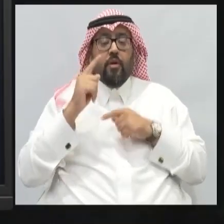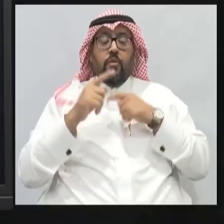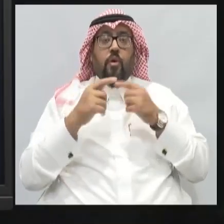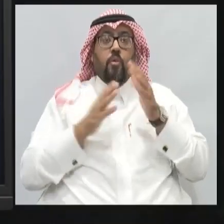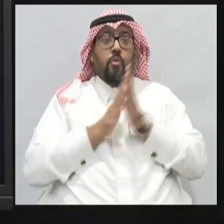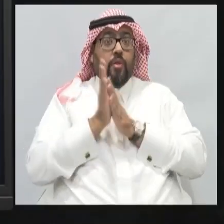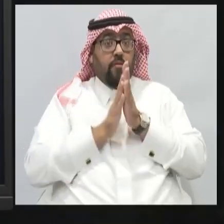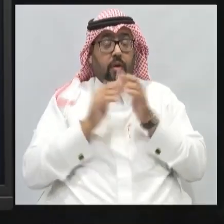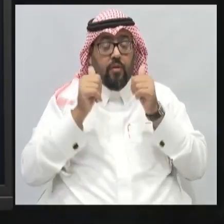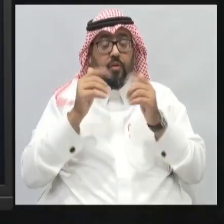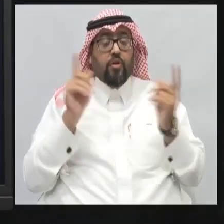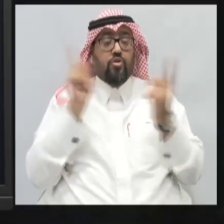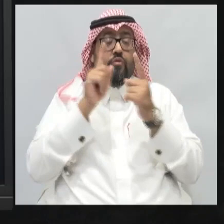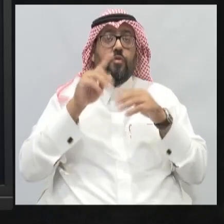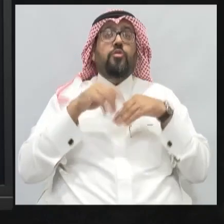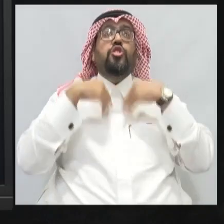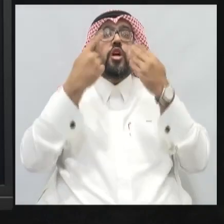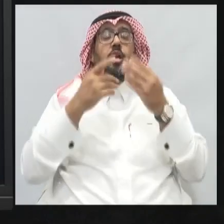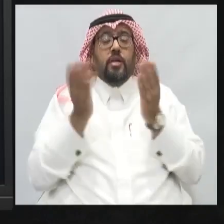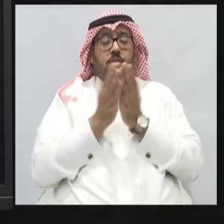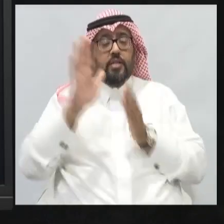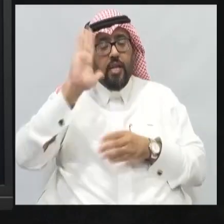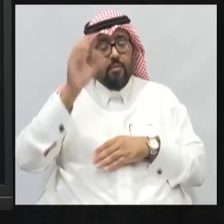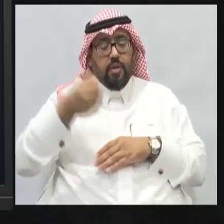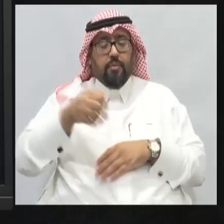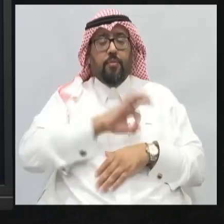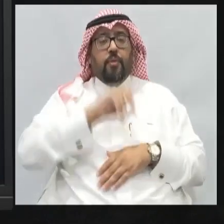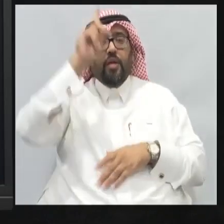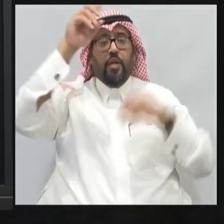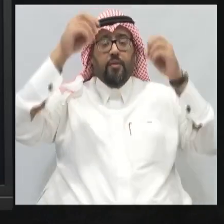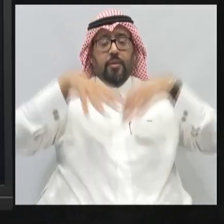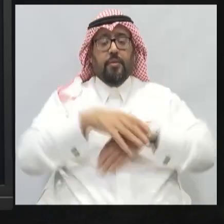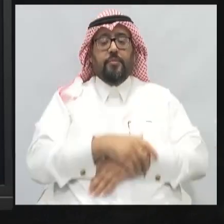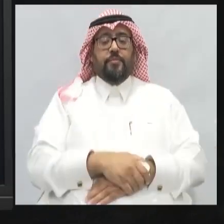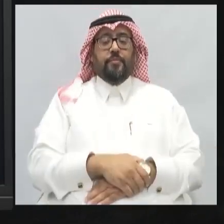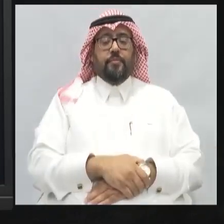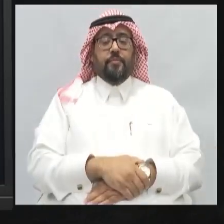وتفاعلكم والتقي بكم مجددا والسلام عليكم ورحمه الله وبركاته